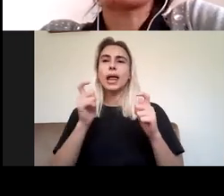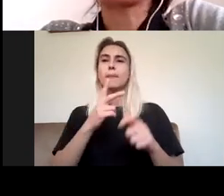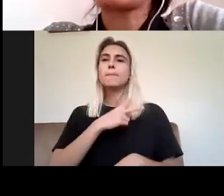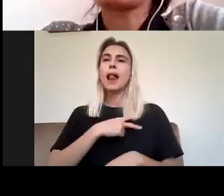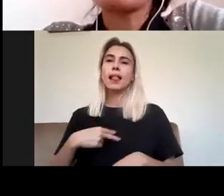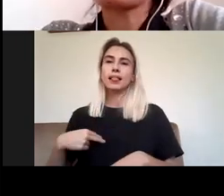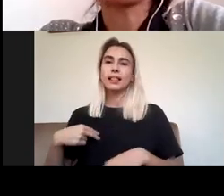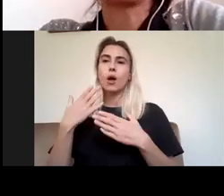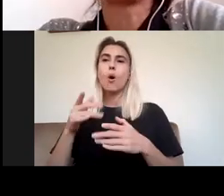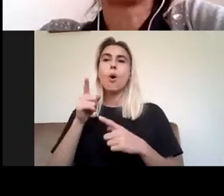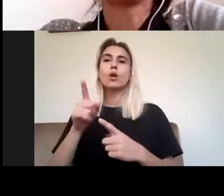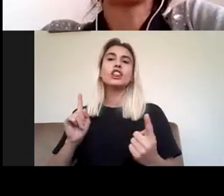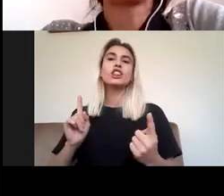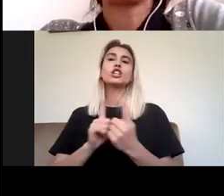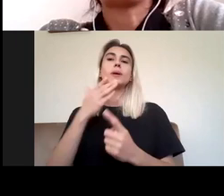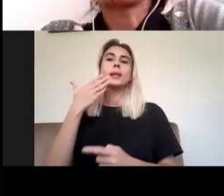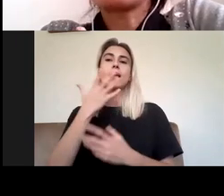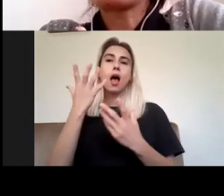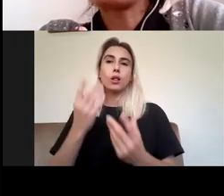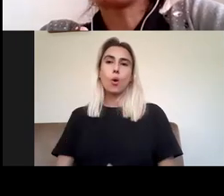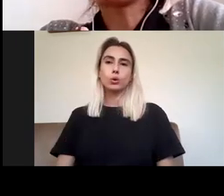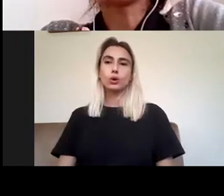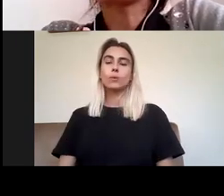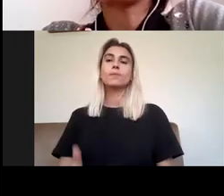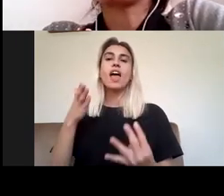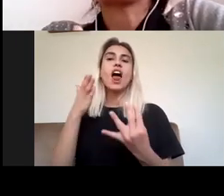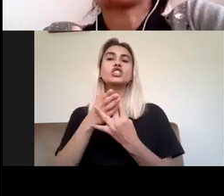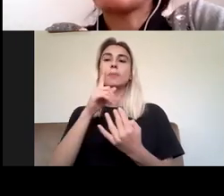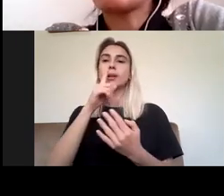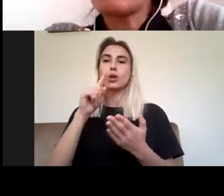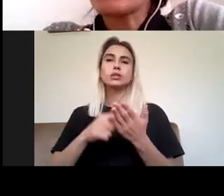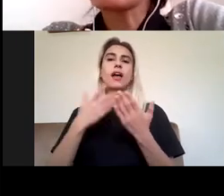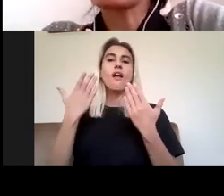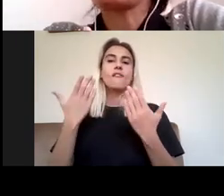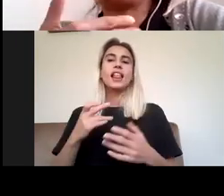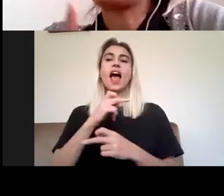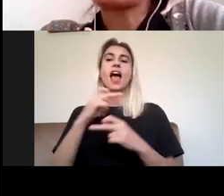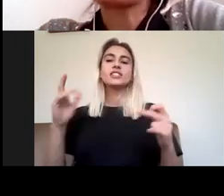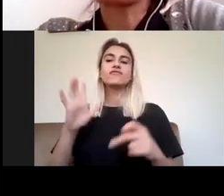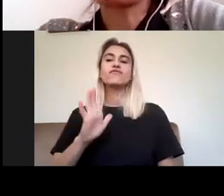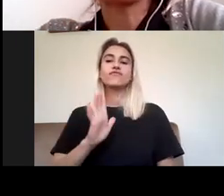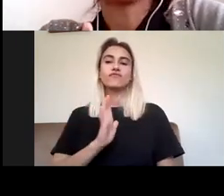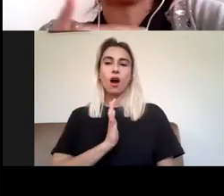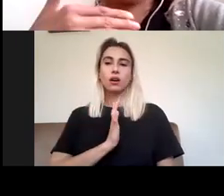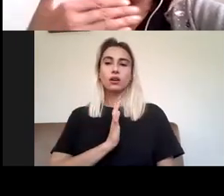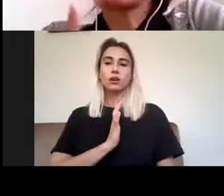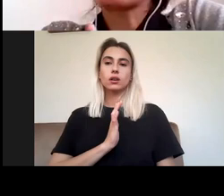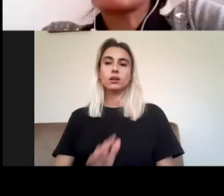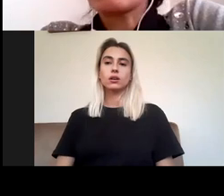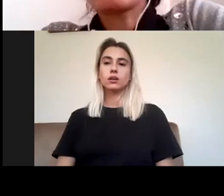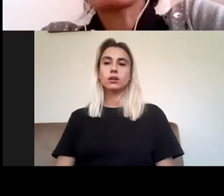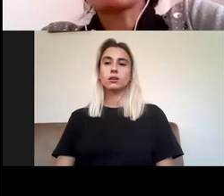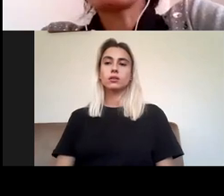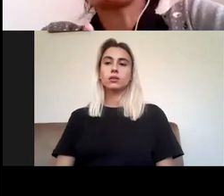mensubuyla da orada tanışma imkanım oldu. Erişilebilirlik noktasında evet eksikler var. Bilgilendirme ve bu